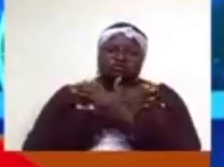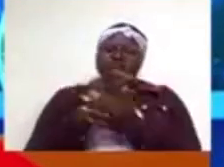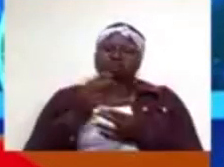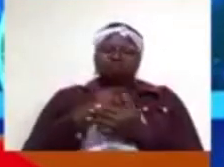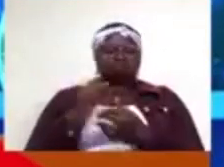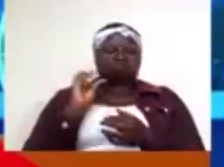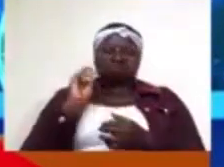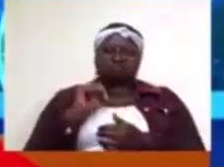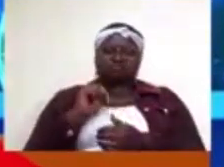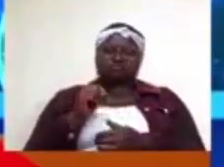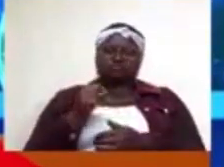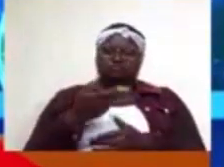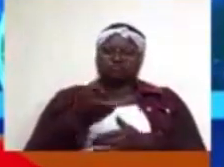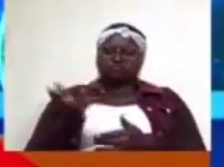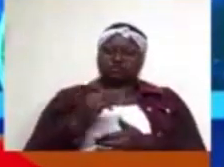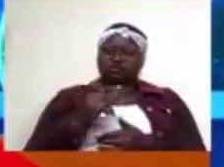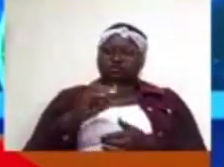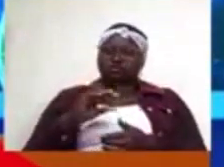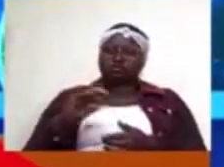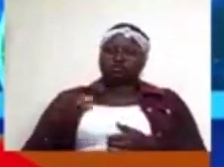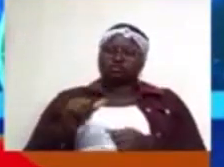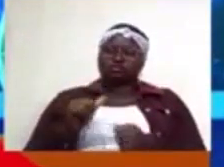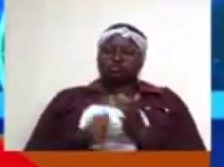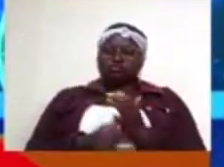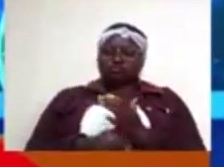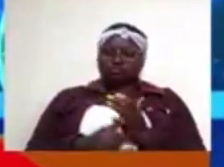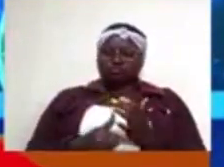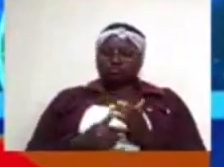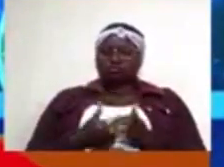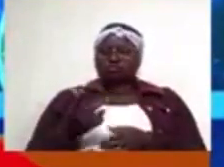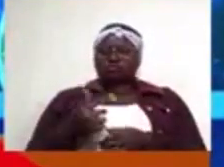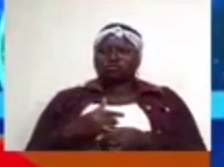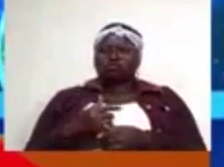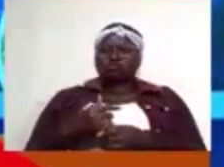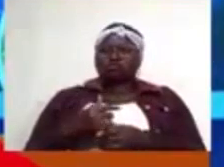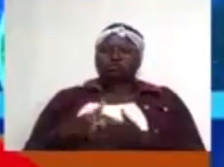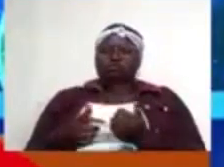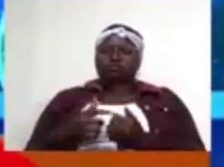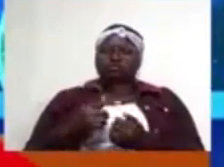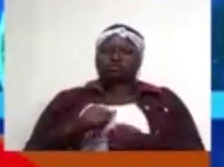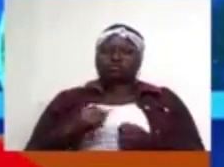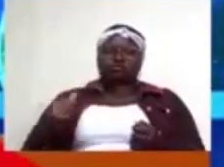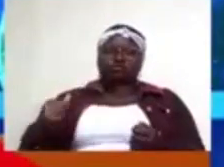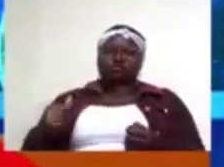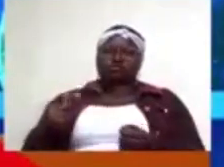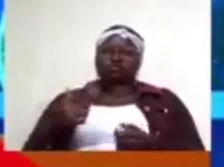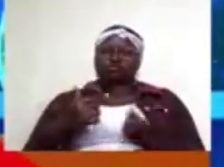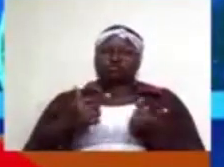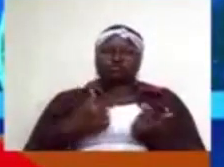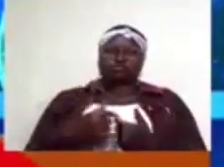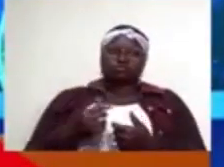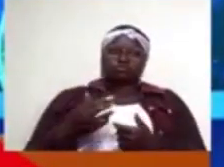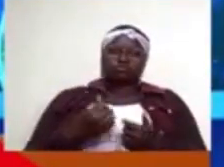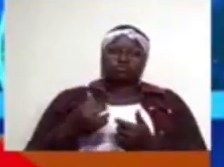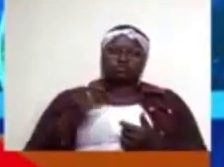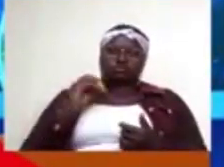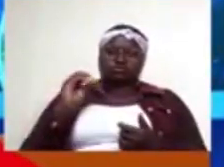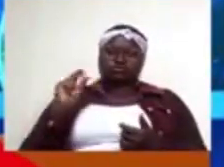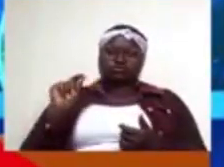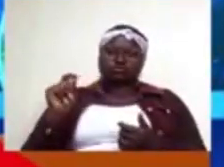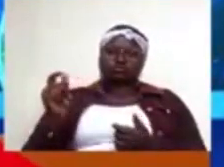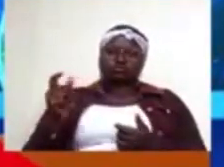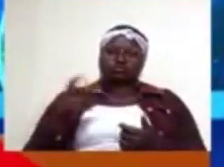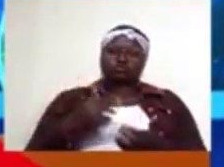urekereirio kuu mucii so mwana ucio agakorwo ena thina na agakorwo ndarahota guthie kwi mundu ungi kwaria nake kwoguo mwana